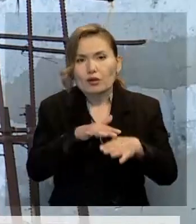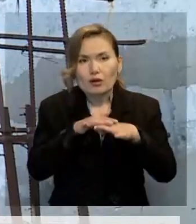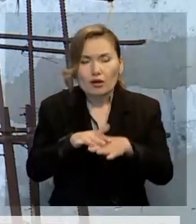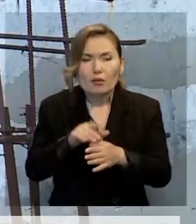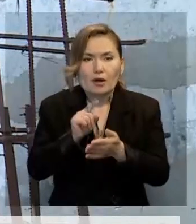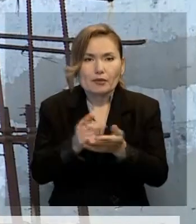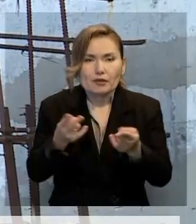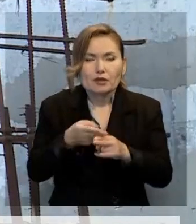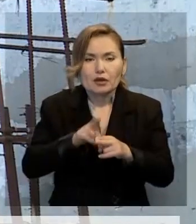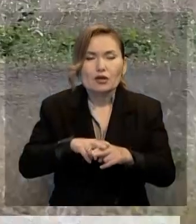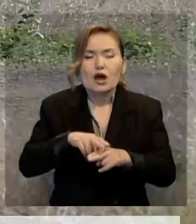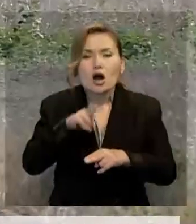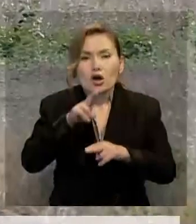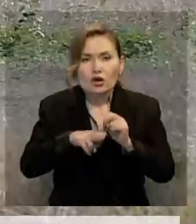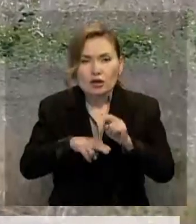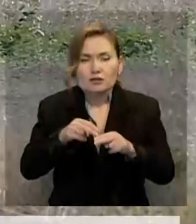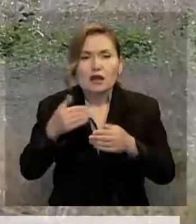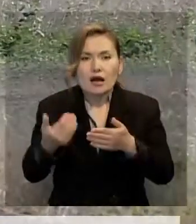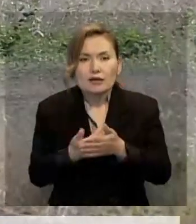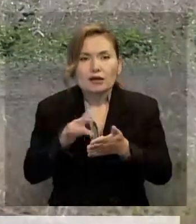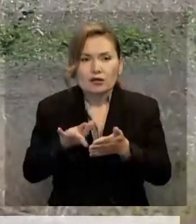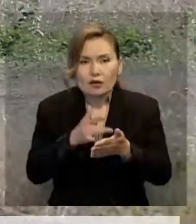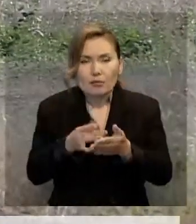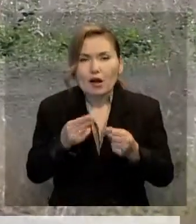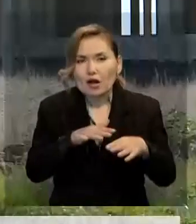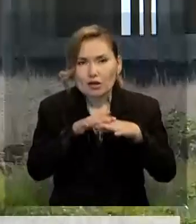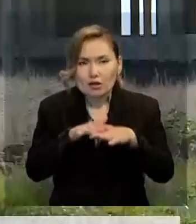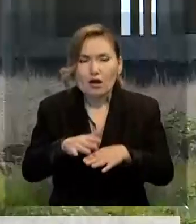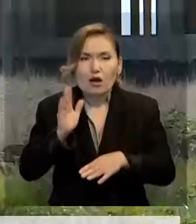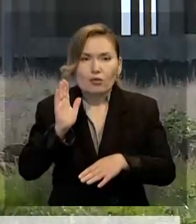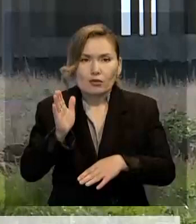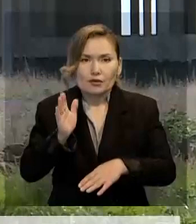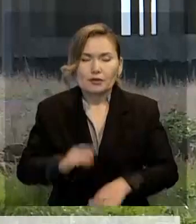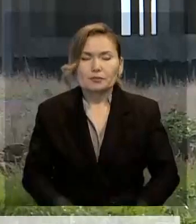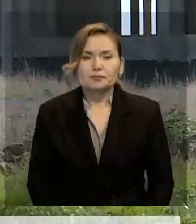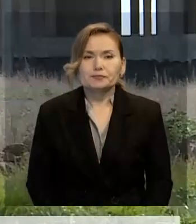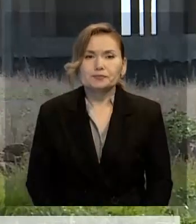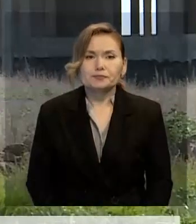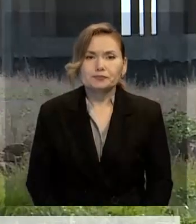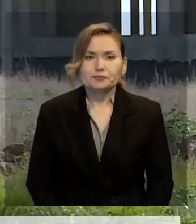Құрылыс қаражат қайта есептелгеннен кейін жанданады. Мансұр Есқожин, Айнадин Молдабеков, Ақтөбе, Хабар 24.